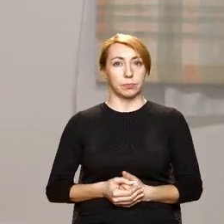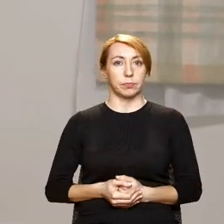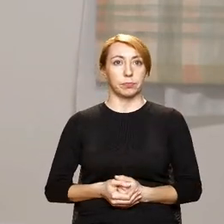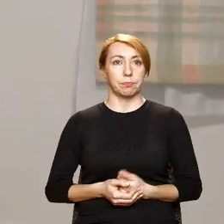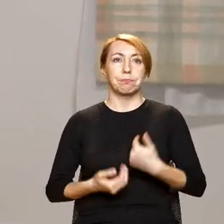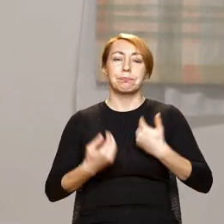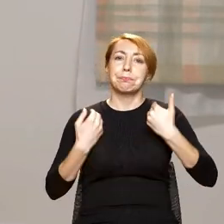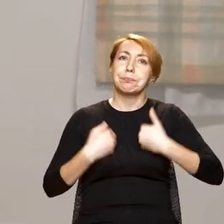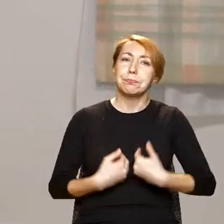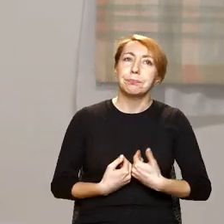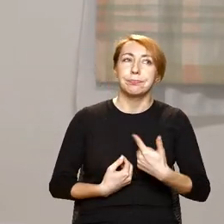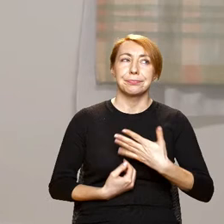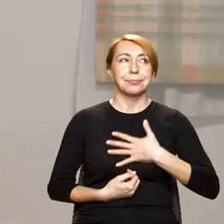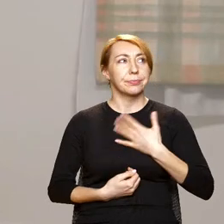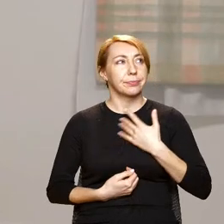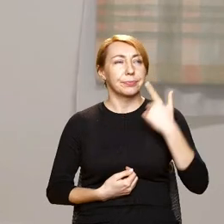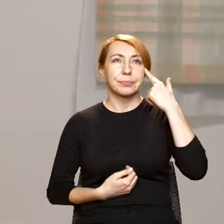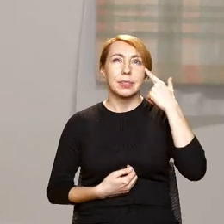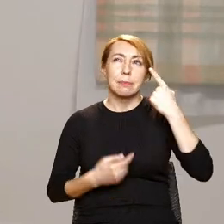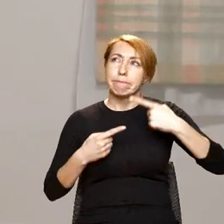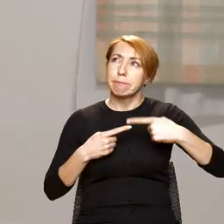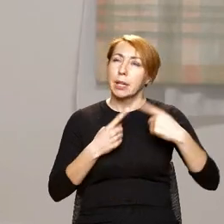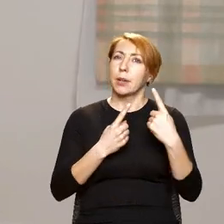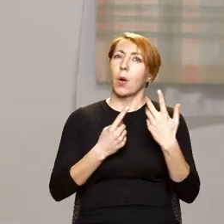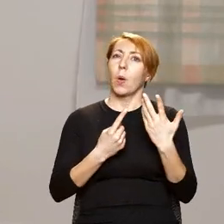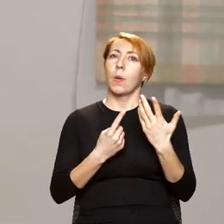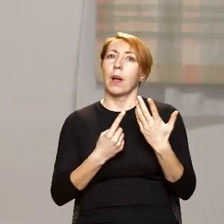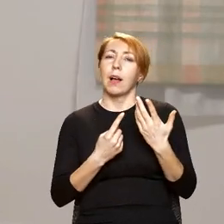Ja jednak jestem przekonany,